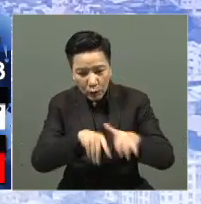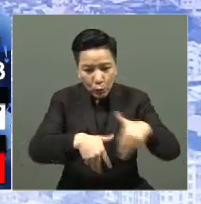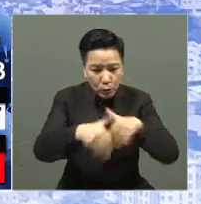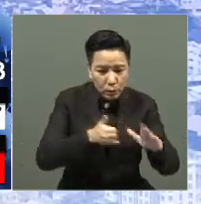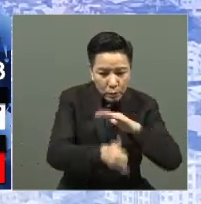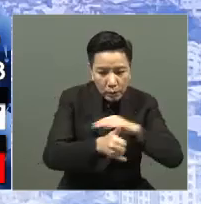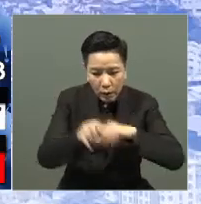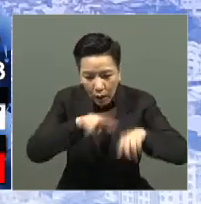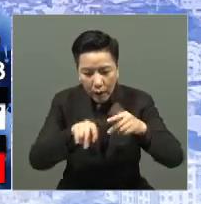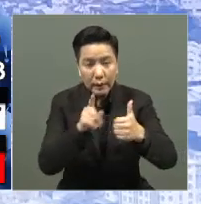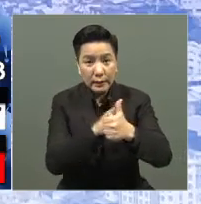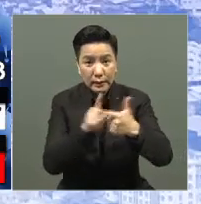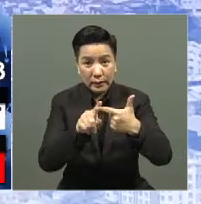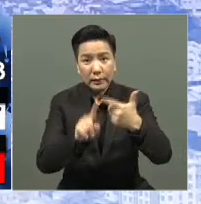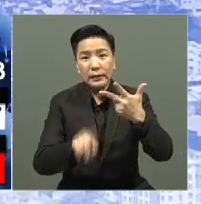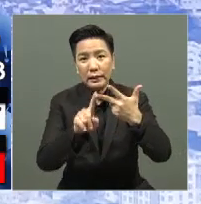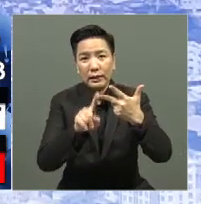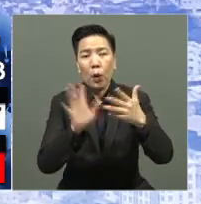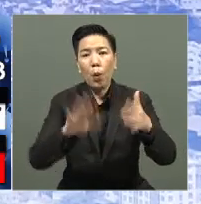กับกันหรือผู้ต้องกัดสองคือมาจากการค้นหาเชิงรุกในผู้ที่ติดเชื้อในชุมชนและ3